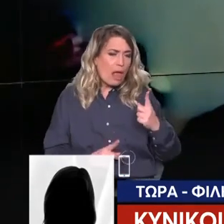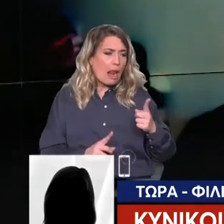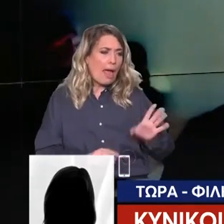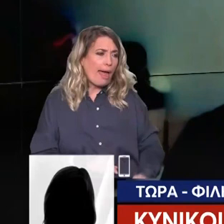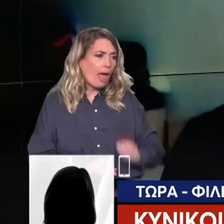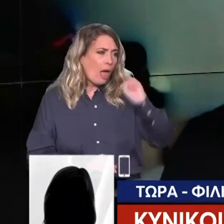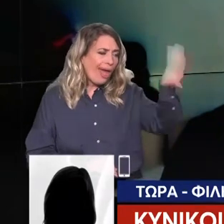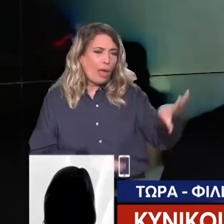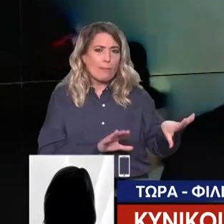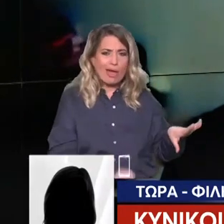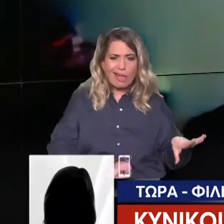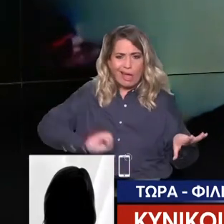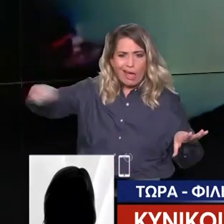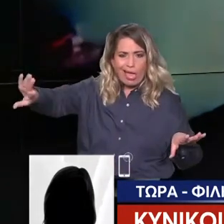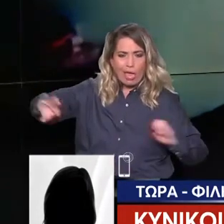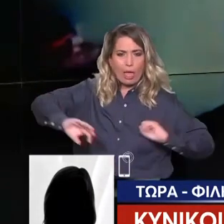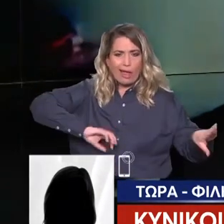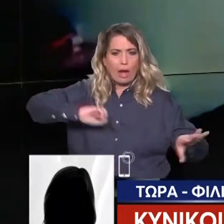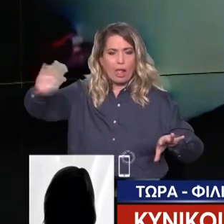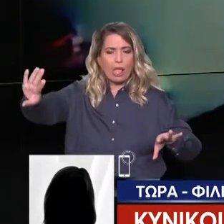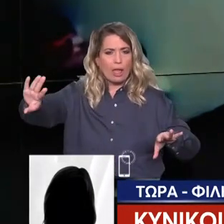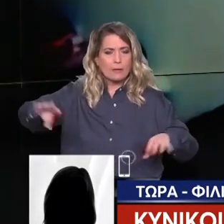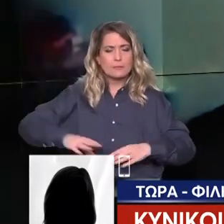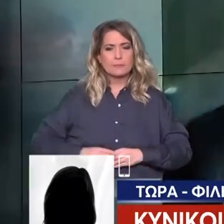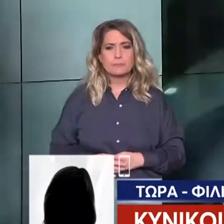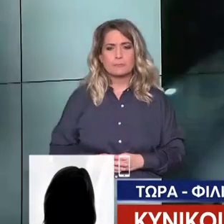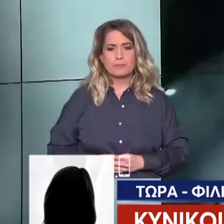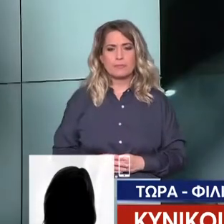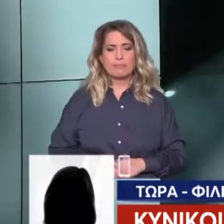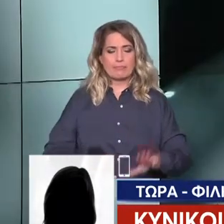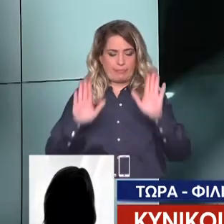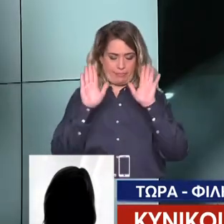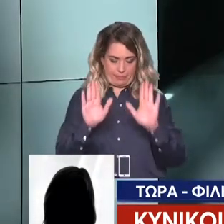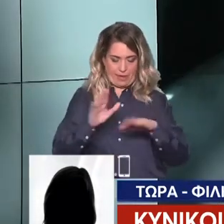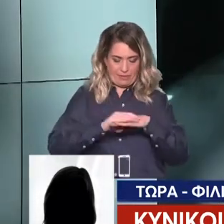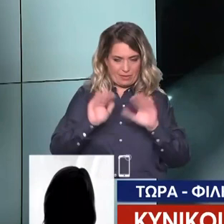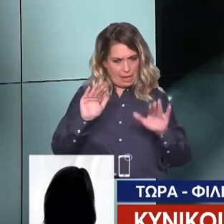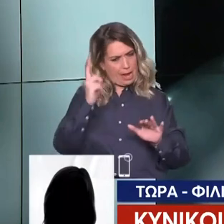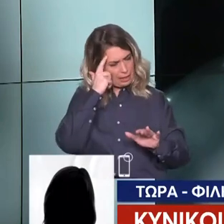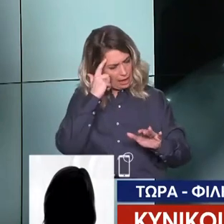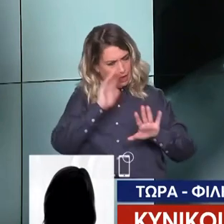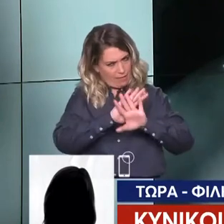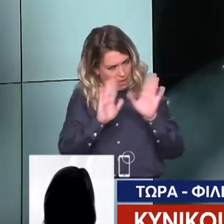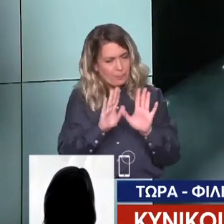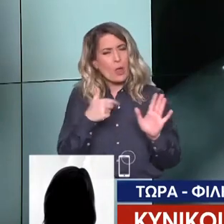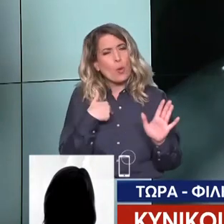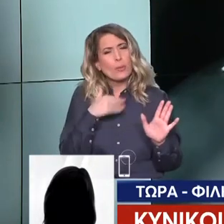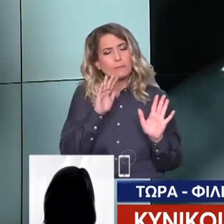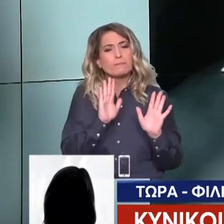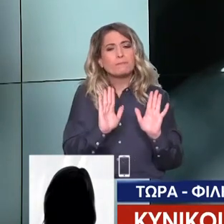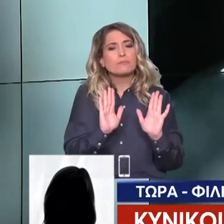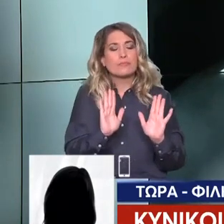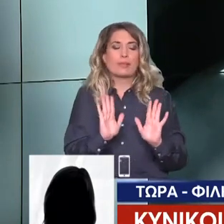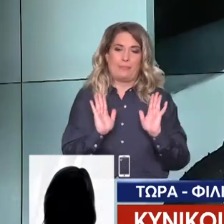άλλο αλλού. Να κάνω και μια τελευταία ερώτηση όμως. Γιατί αυτό που λέτε είναι έτσι. Αλλά εγώ θέλω να ρωτήσω και κάτι άλλο. Γιατί η μάνα πάντα